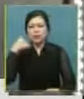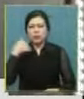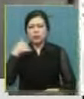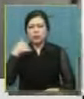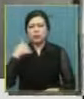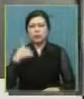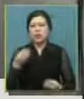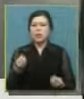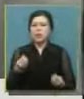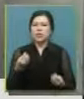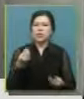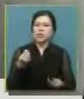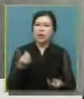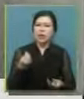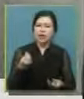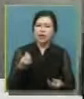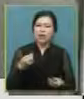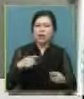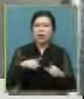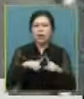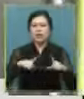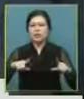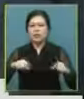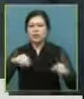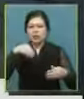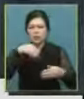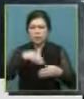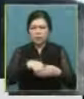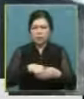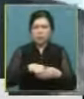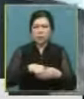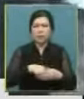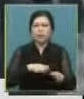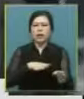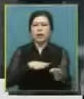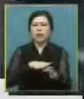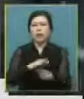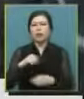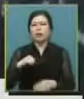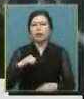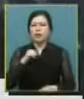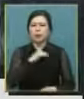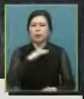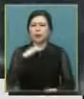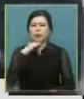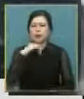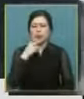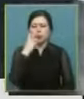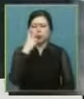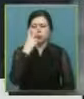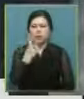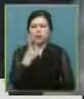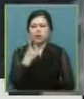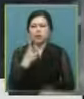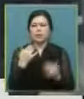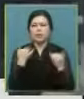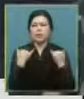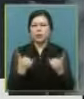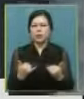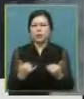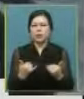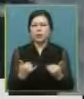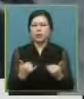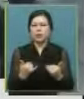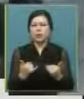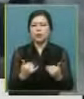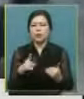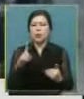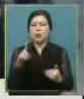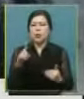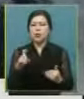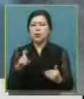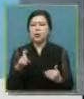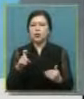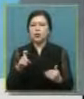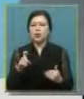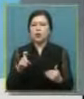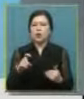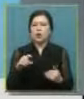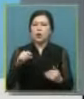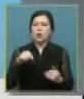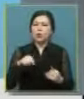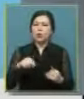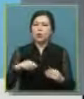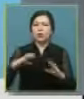мамандар. Ағымдағы жылдың 2 айында өңірде 189 қалта ұрлығы есепке алынған. Оның ішінде 100 ұрлық қоғамдық көліктерде